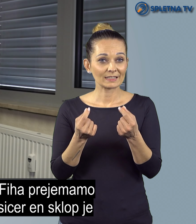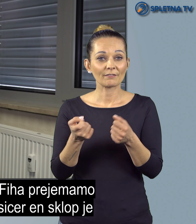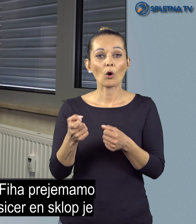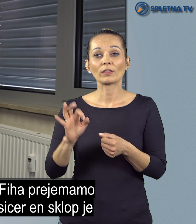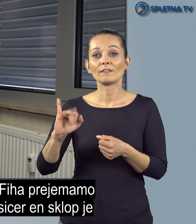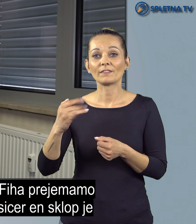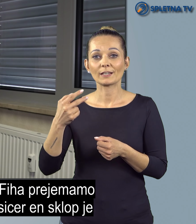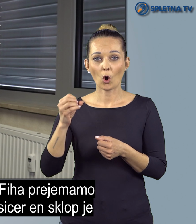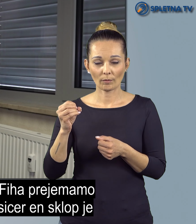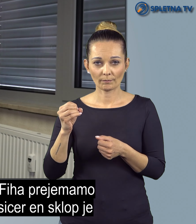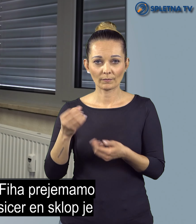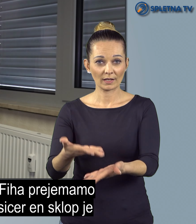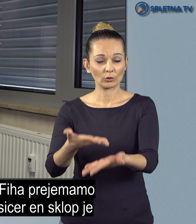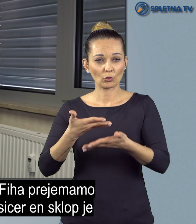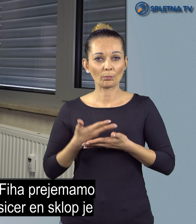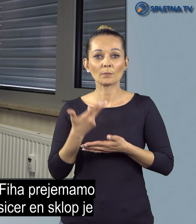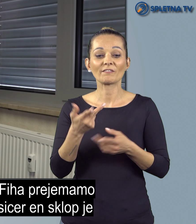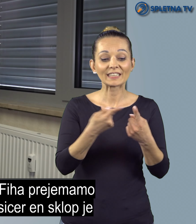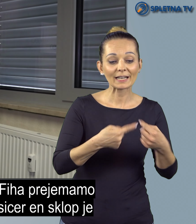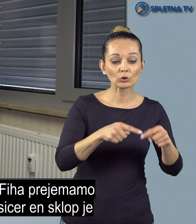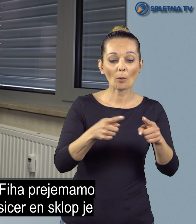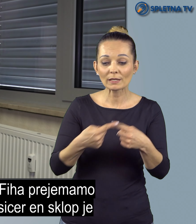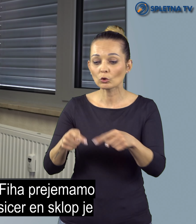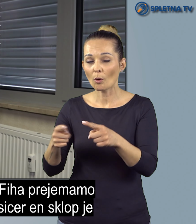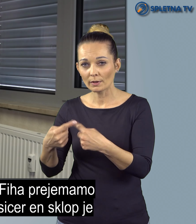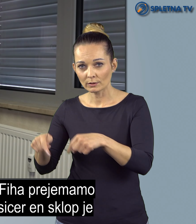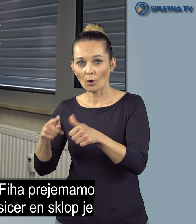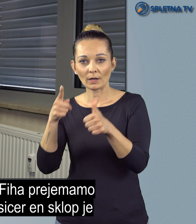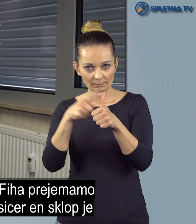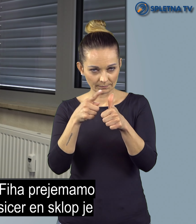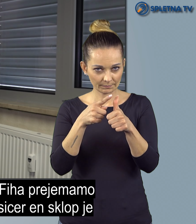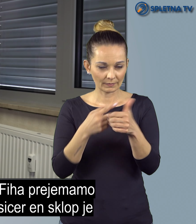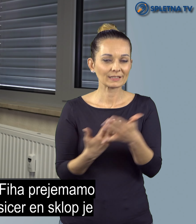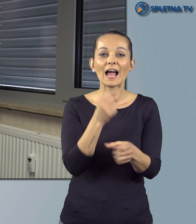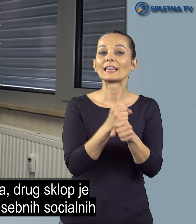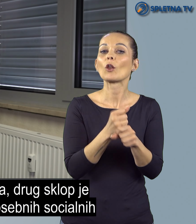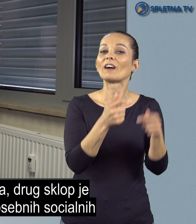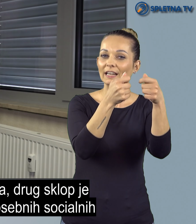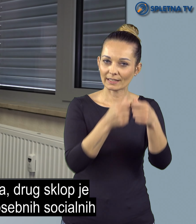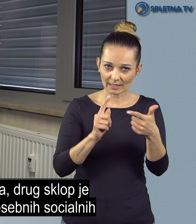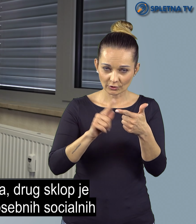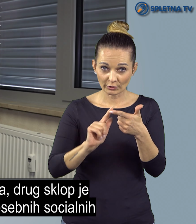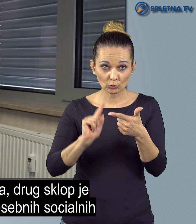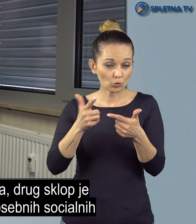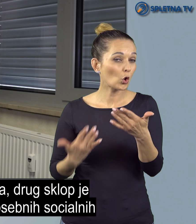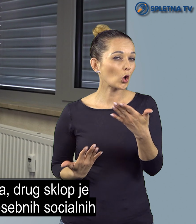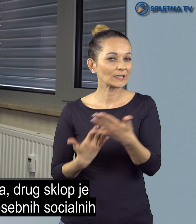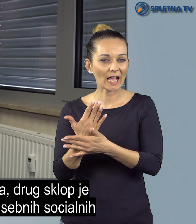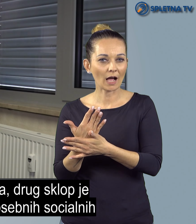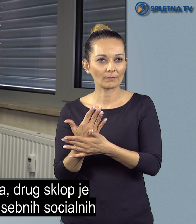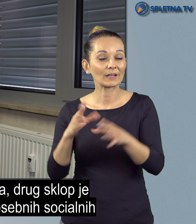Sredstva iz strani FIHA prejmemo v treh sklopih. In sicer en sklop je delovanje društva, drug sklop